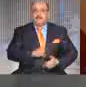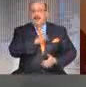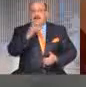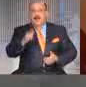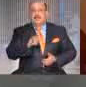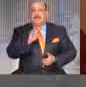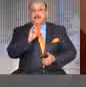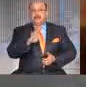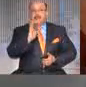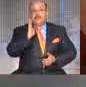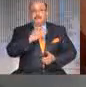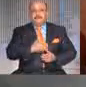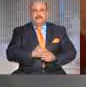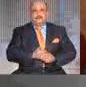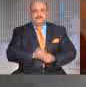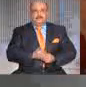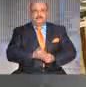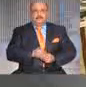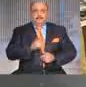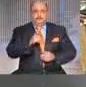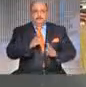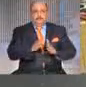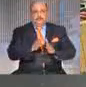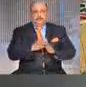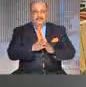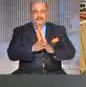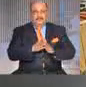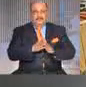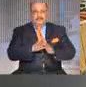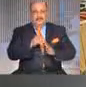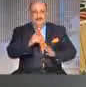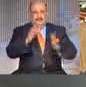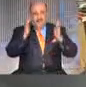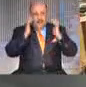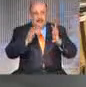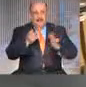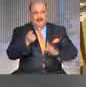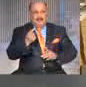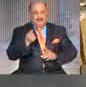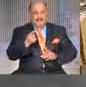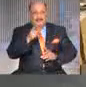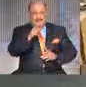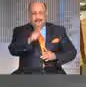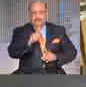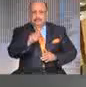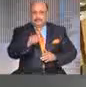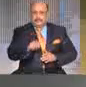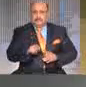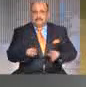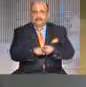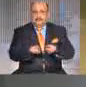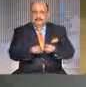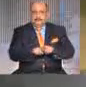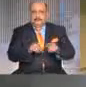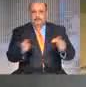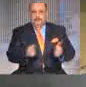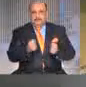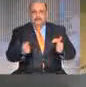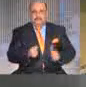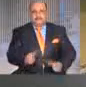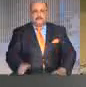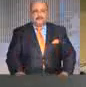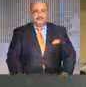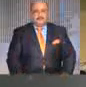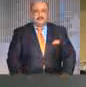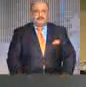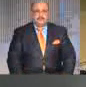معرض لمنشورات جديدة في الثورة بدار الثقافة المغربية بن خلدون شكل فقرة أخرى من هذا الاحتفال. أخذت